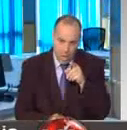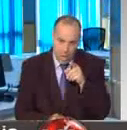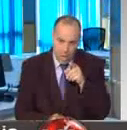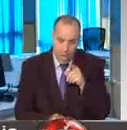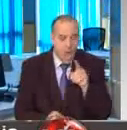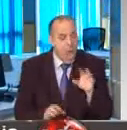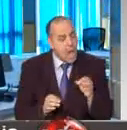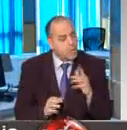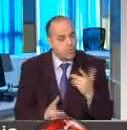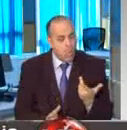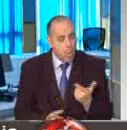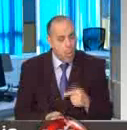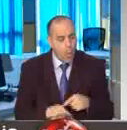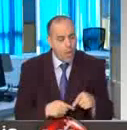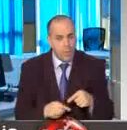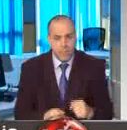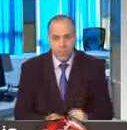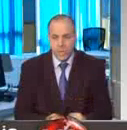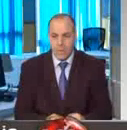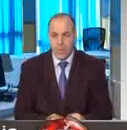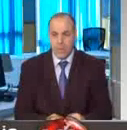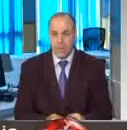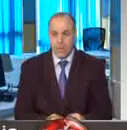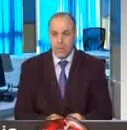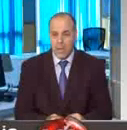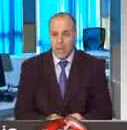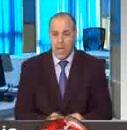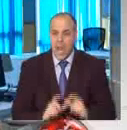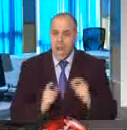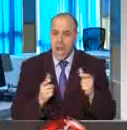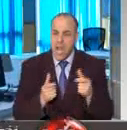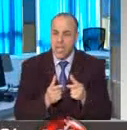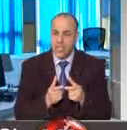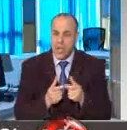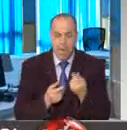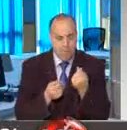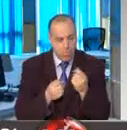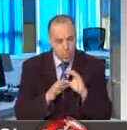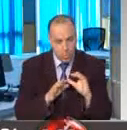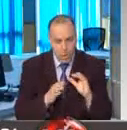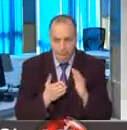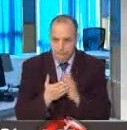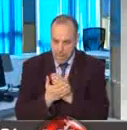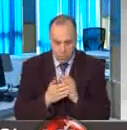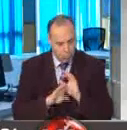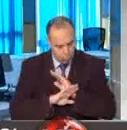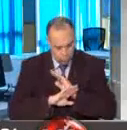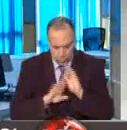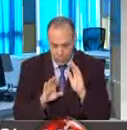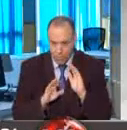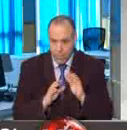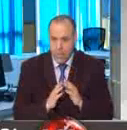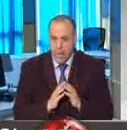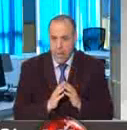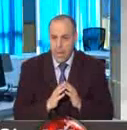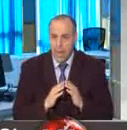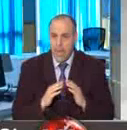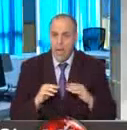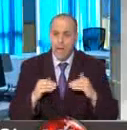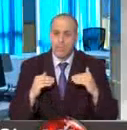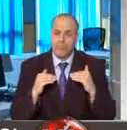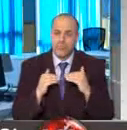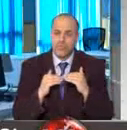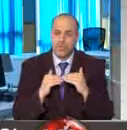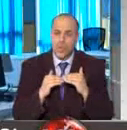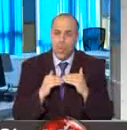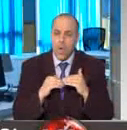الحل غير بعيد. على مستوى لجنه التخطيط والماليه برمجنا الطريق هذا، وعلى مستوى